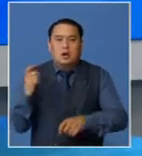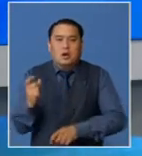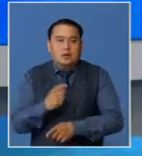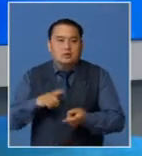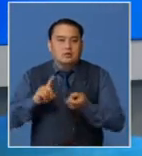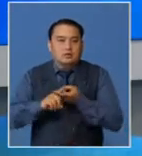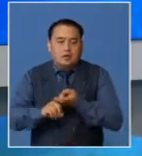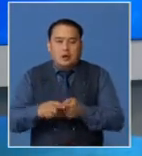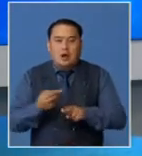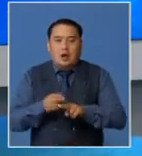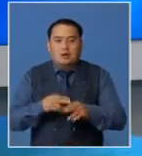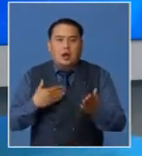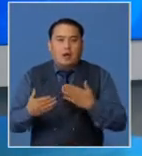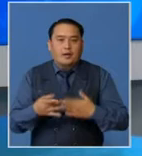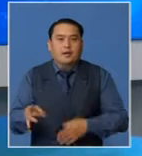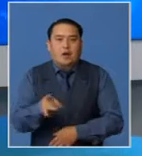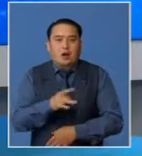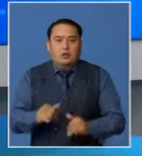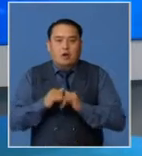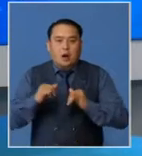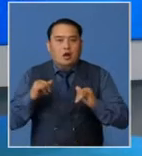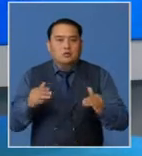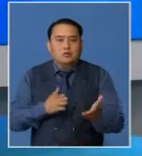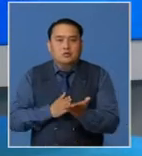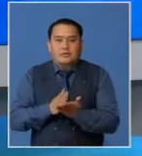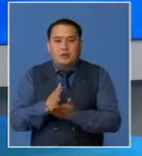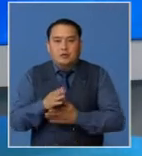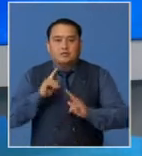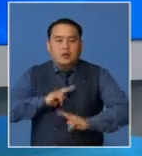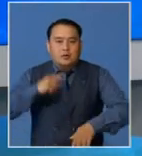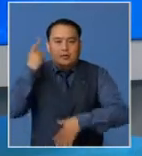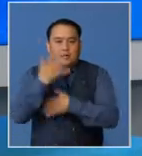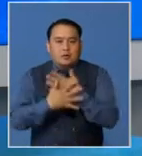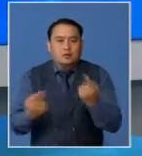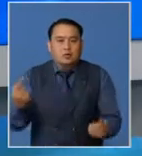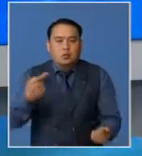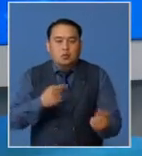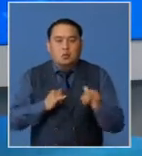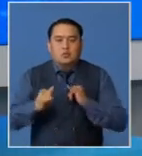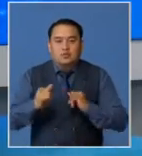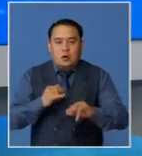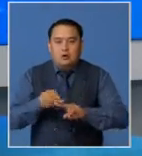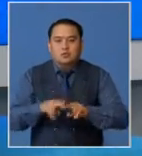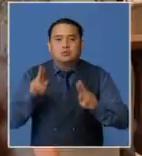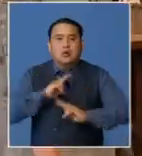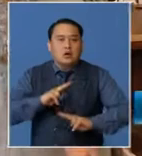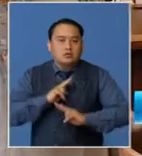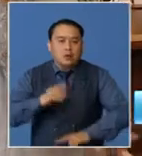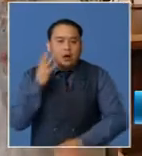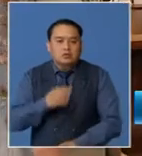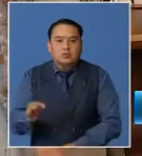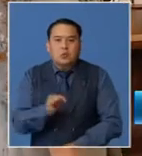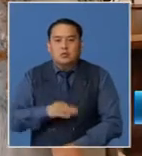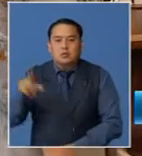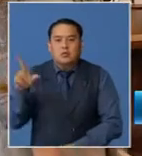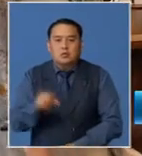торгово-экономические связи. Отношения между регионами развиваются в атмосфере взаимного понимания и доверия. В рамках этого сотрудничества в нашу